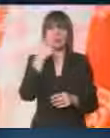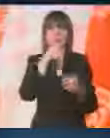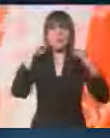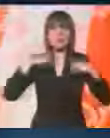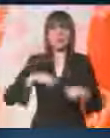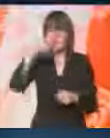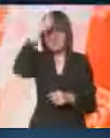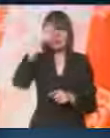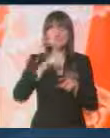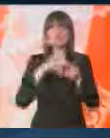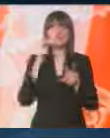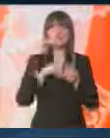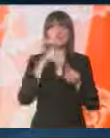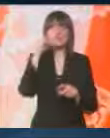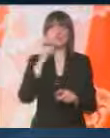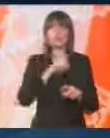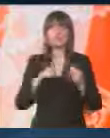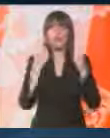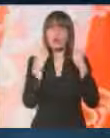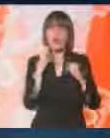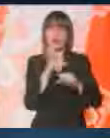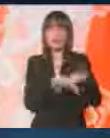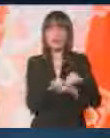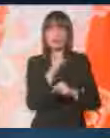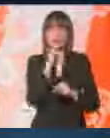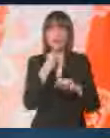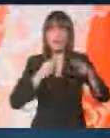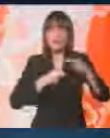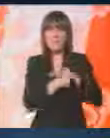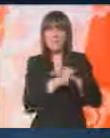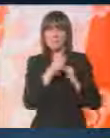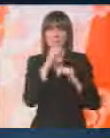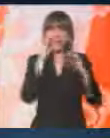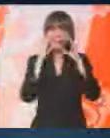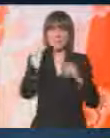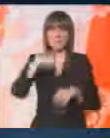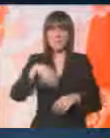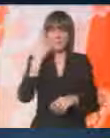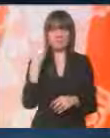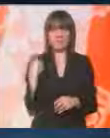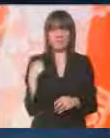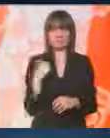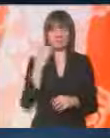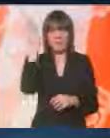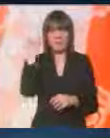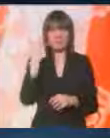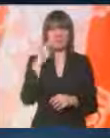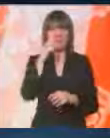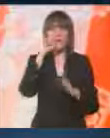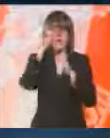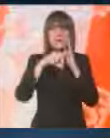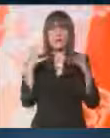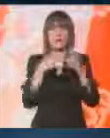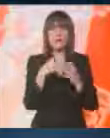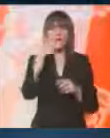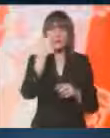premijera Srbije Zorana Đinđića. Zbog jakih pritisaka i podmetanja putem medija 2005. godine, tadašnji tim Insajdera prvi